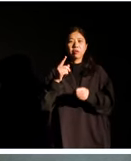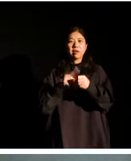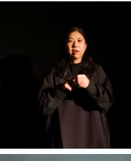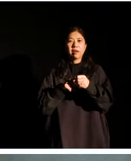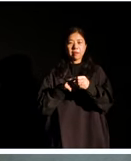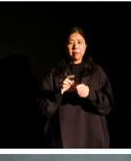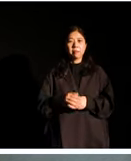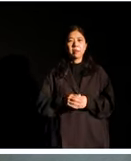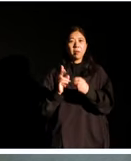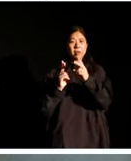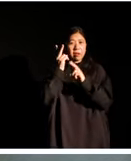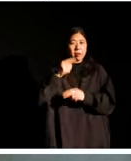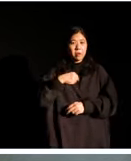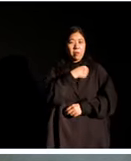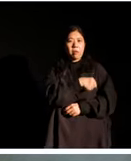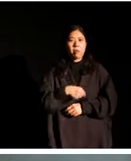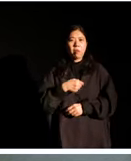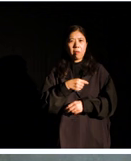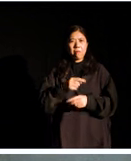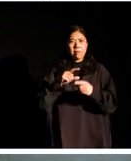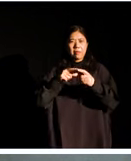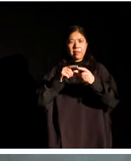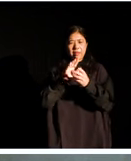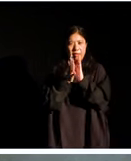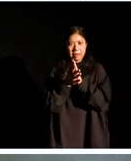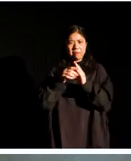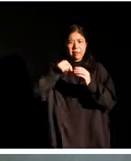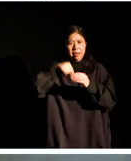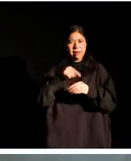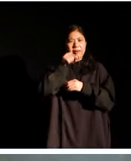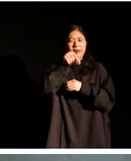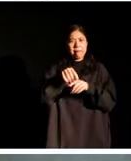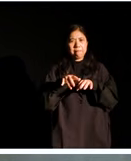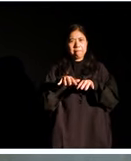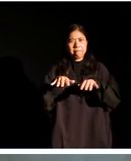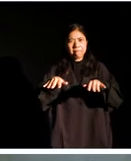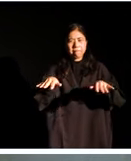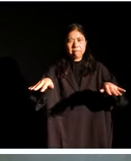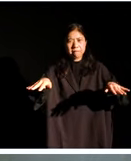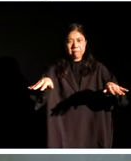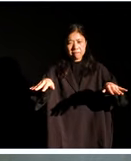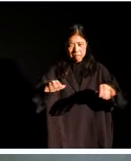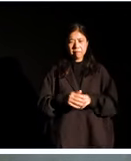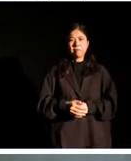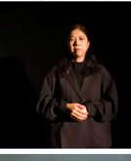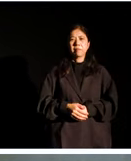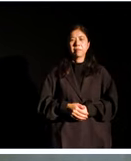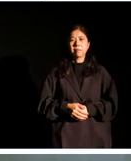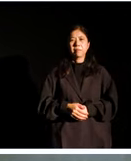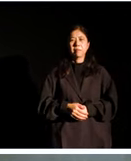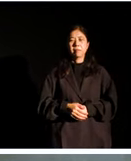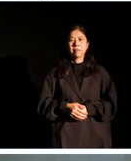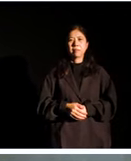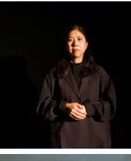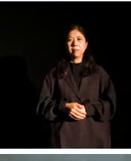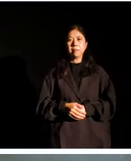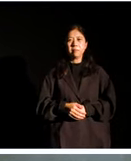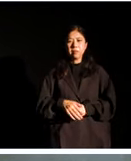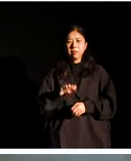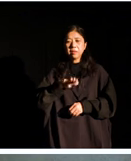気球する沖縄の心を広く県内外へ発信する沖縄平和啓発プロモーション事業を実施しており